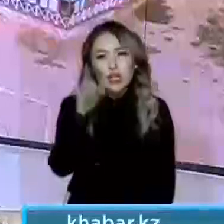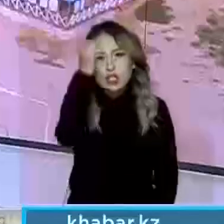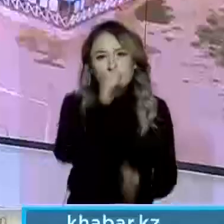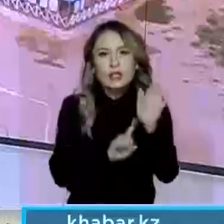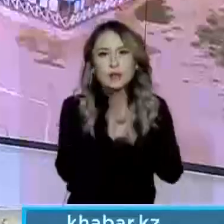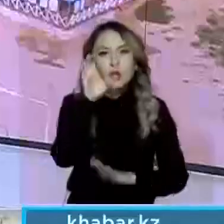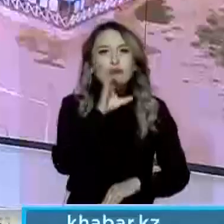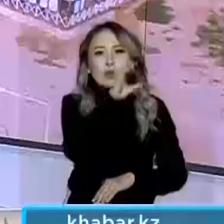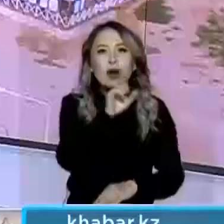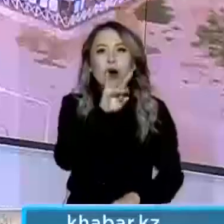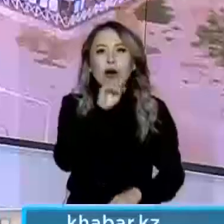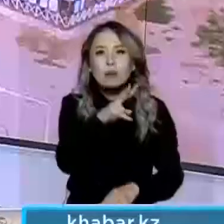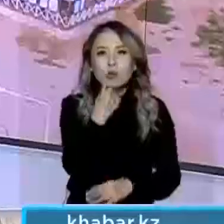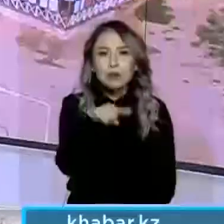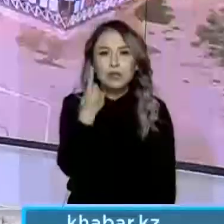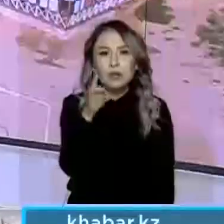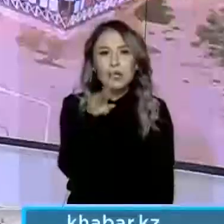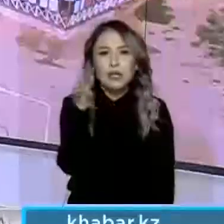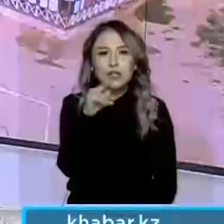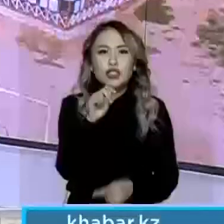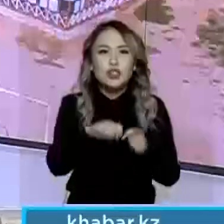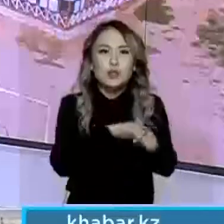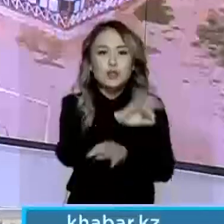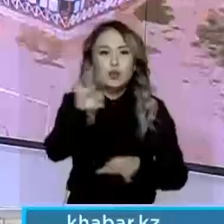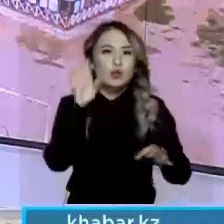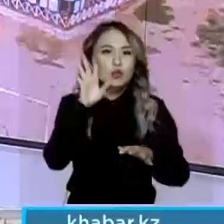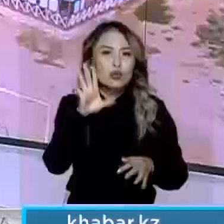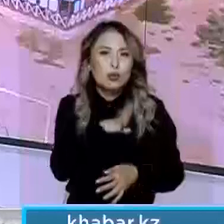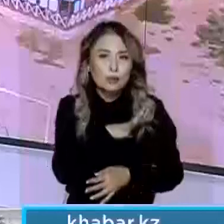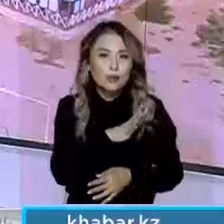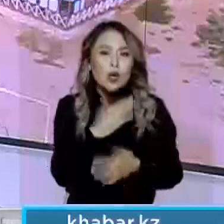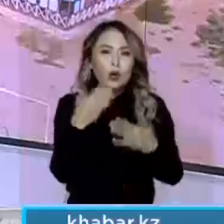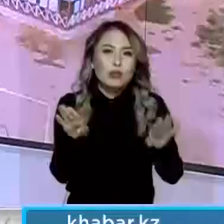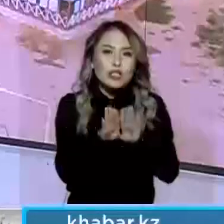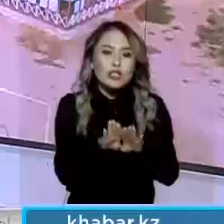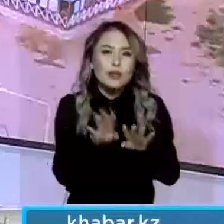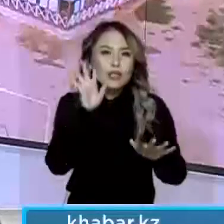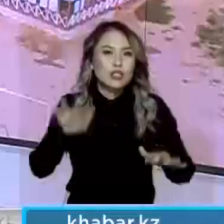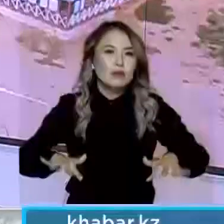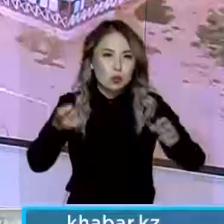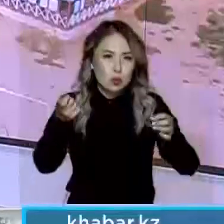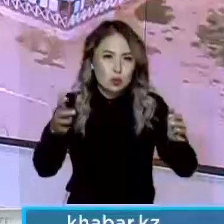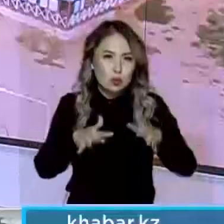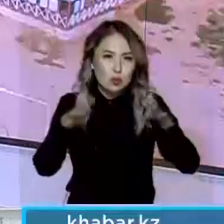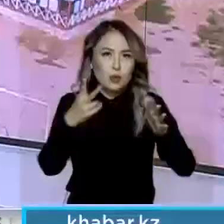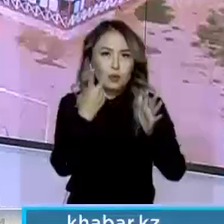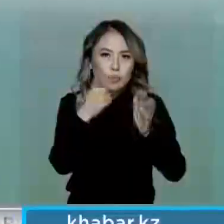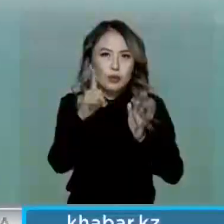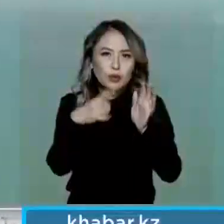Жыл басынан бері солтүстік аралға 1,1 миллиард текше метр су түсті. Осылайша, кіші теңіздегі су